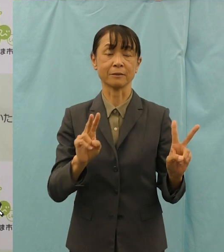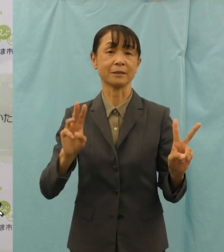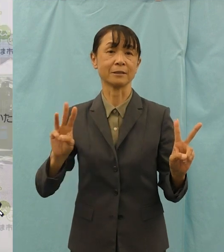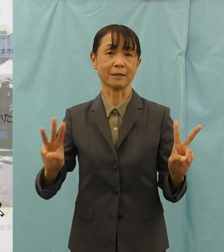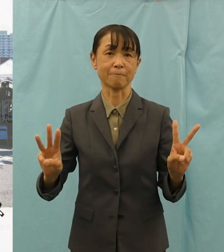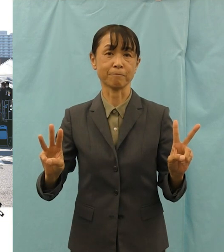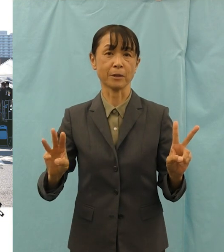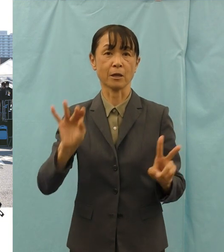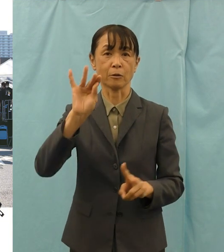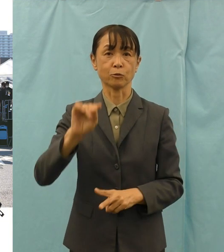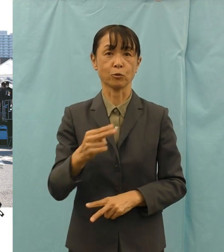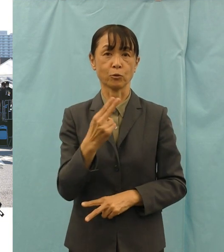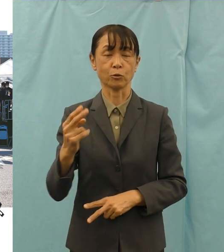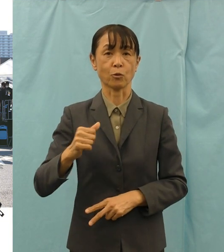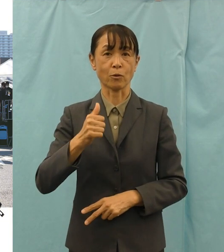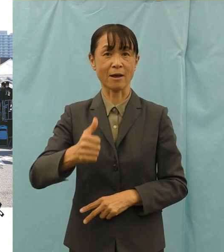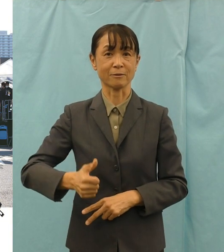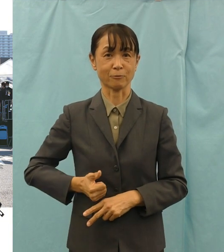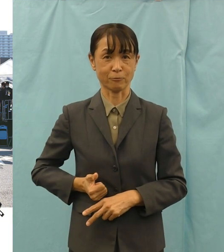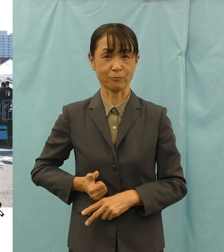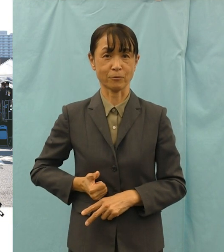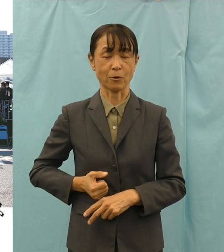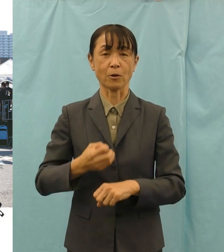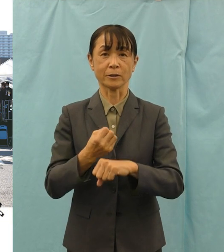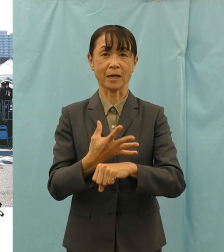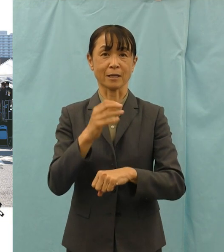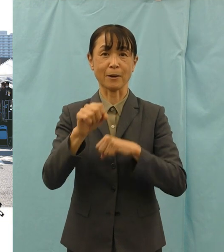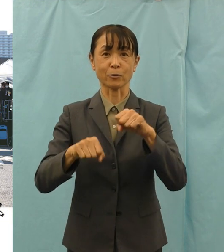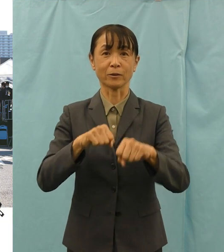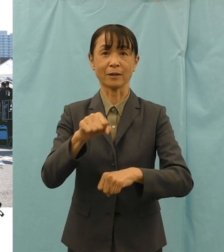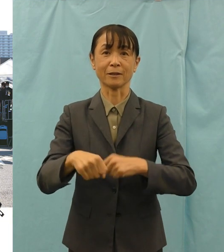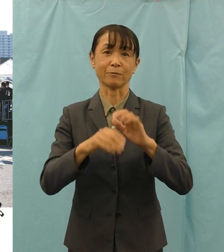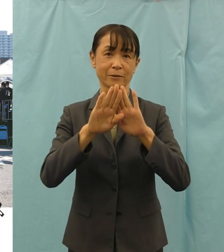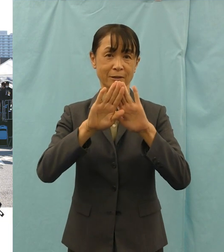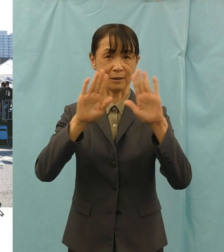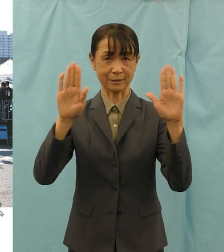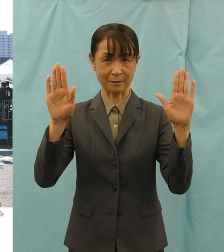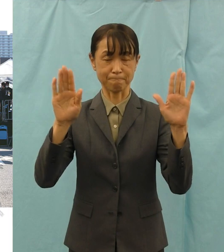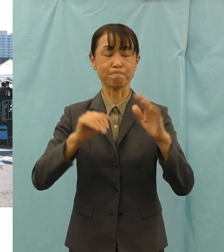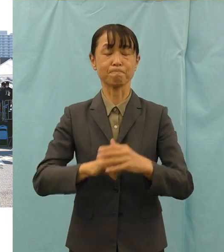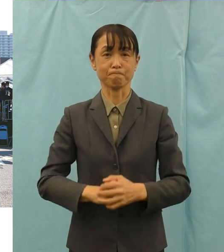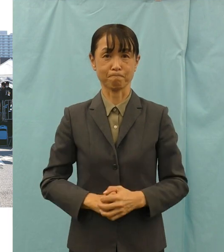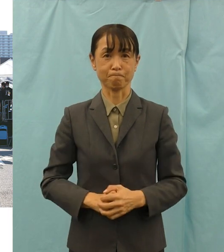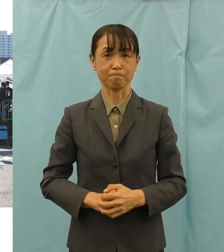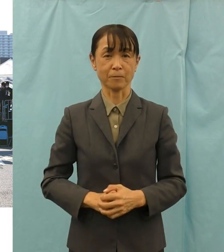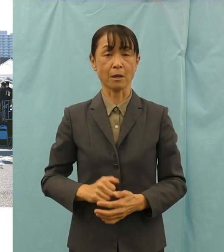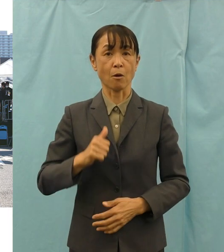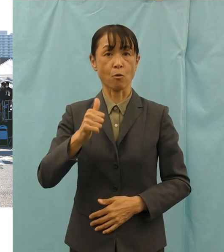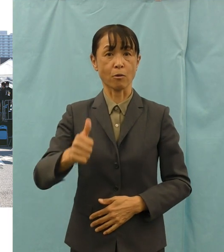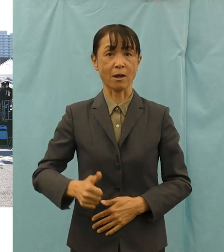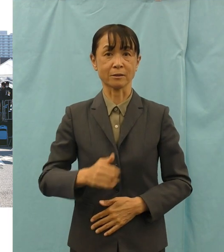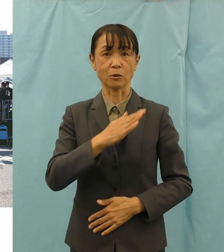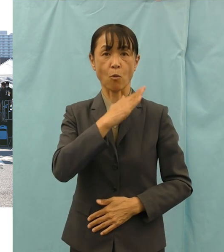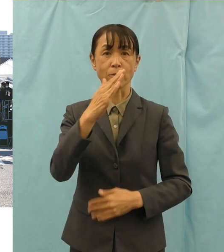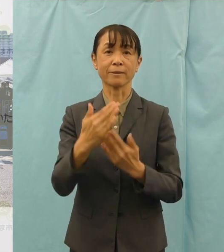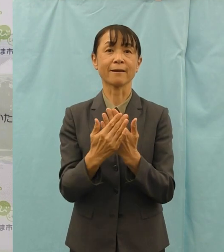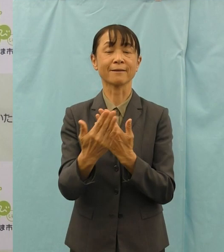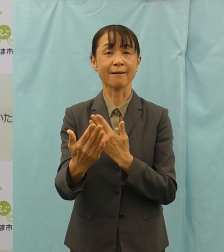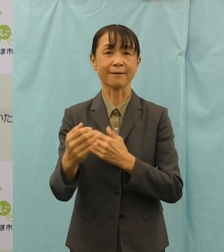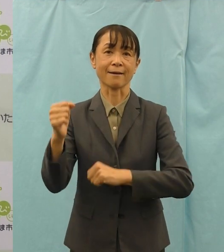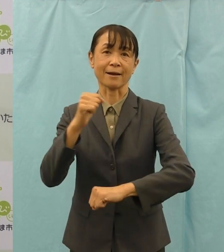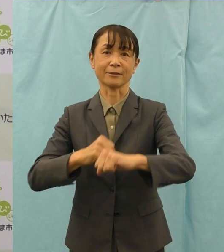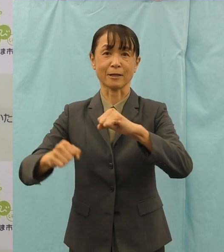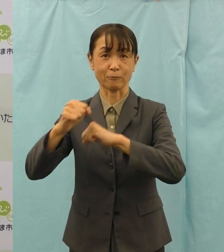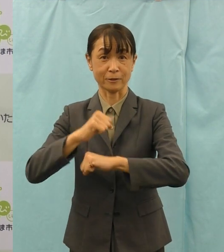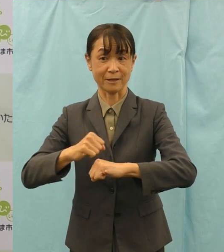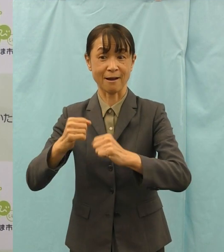ツ2023ツール・ド・フランス埼玉クリテリウムが開催されます。ツール・ド・フランス本大会